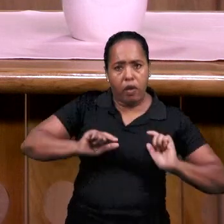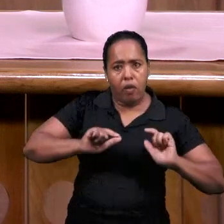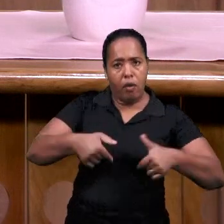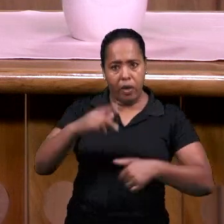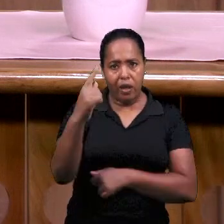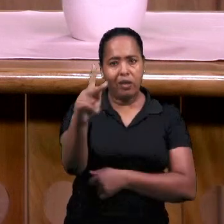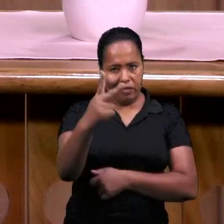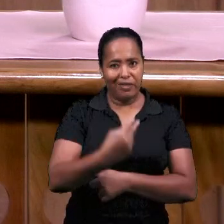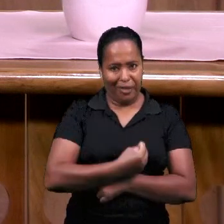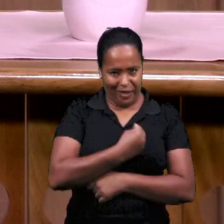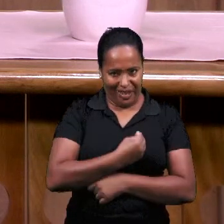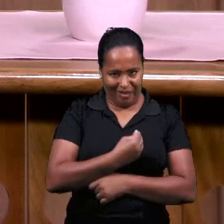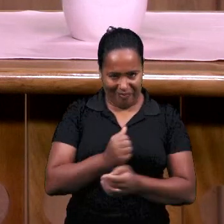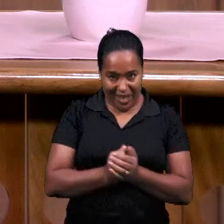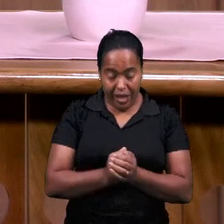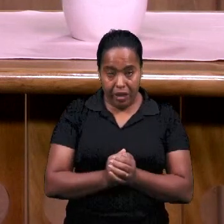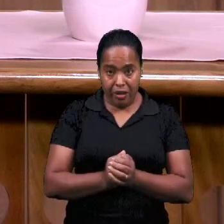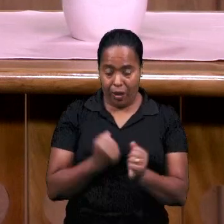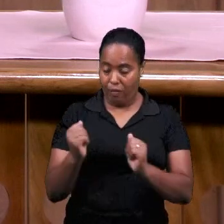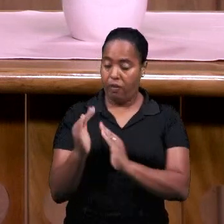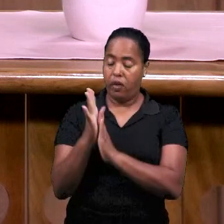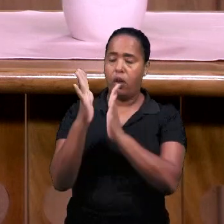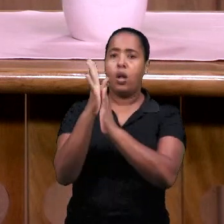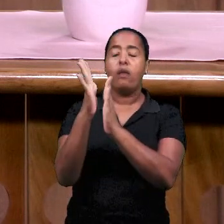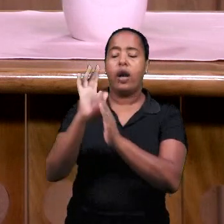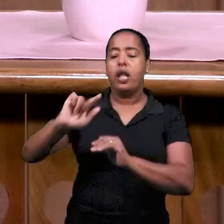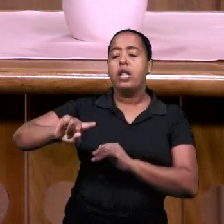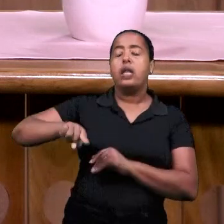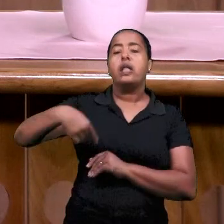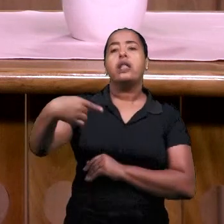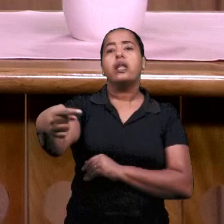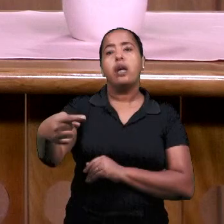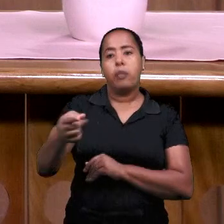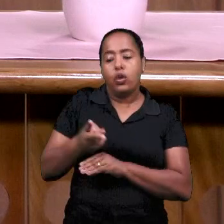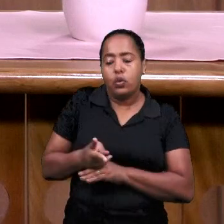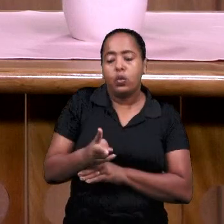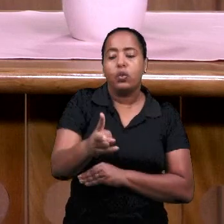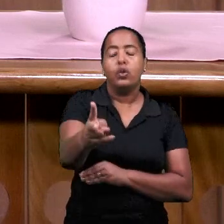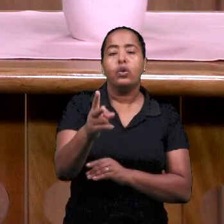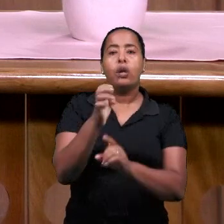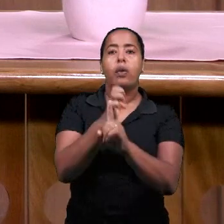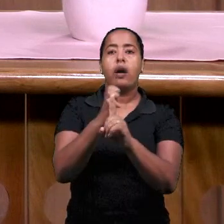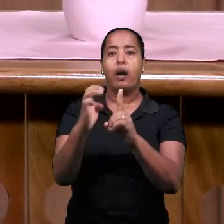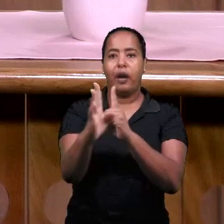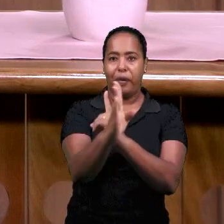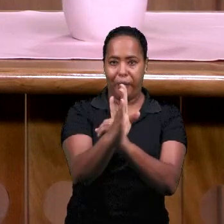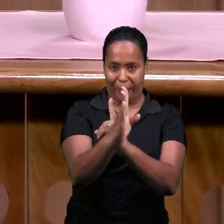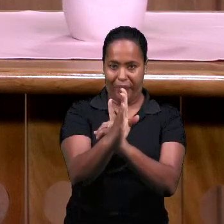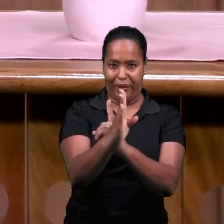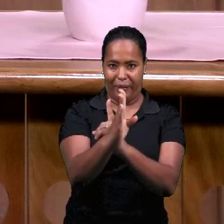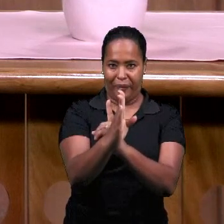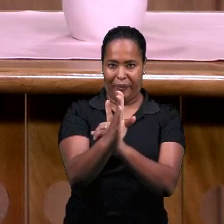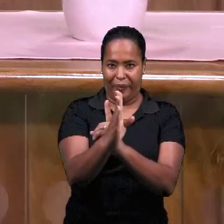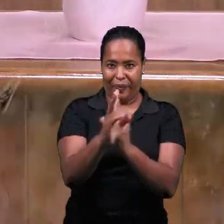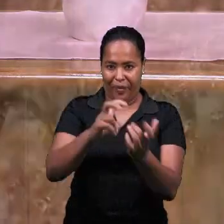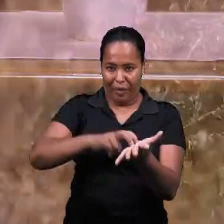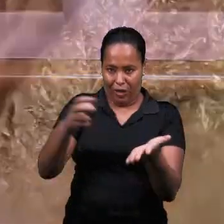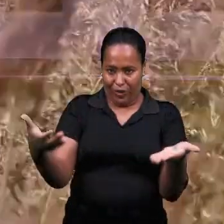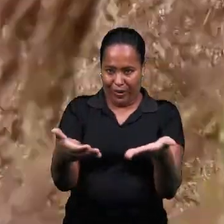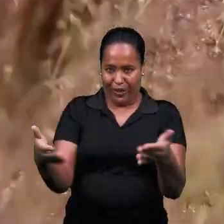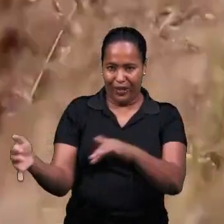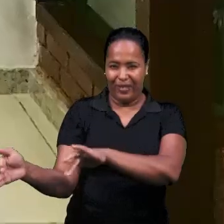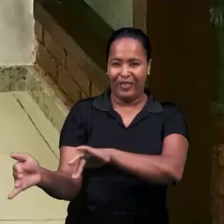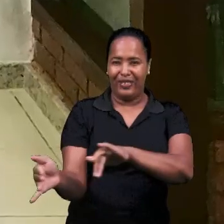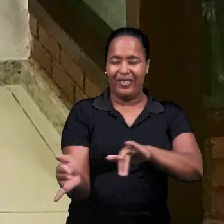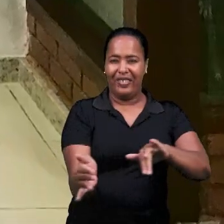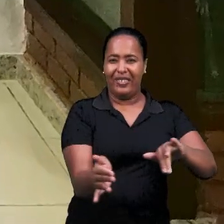train d'assister, mais de participer. Le Seigneur va opérer dans votre vie. On va chanter ce chant et tout de suite, la continuation de l'école biblique dominicale